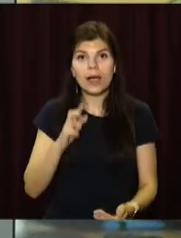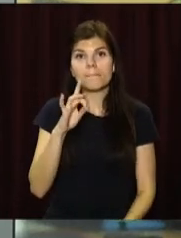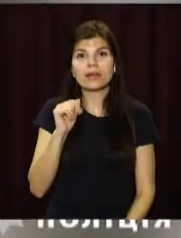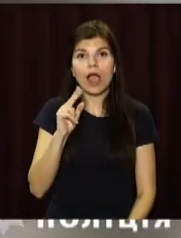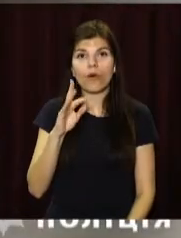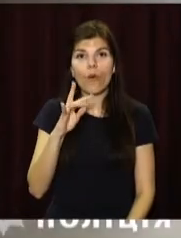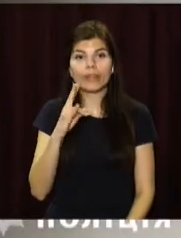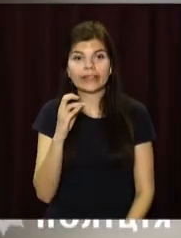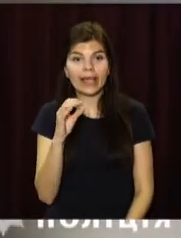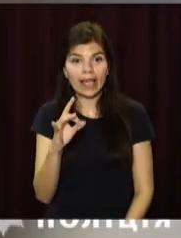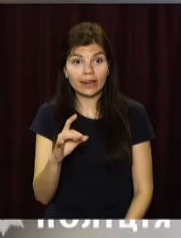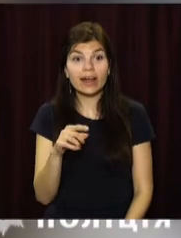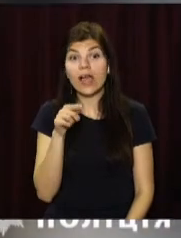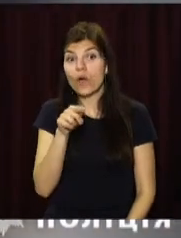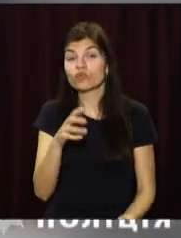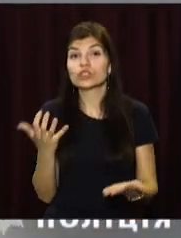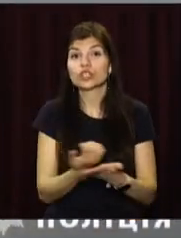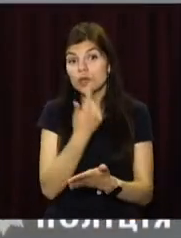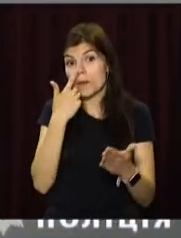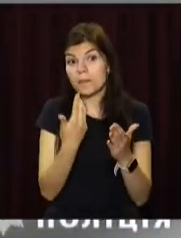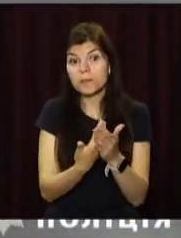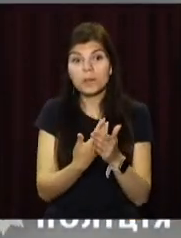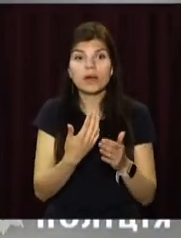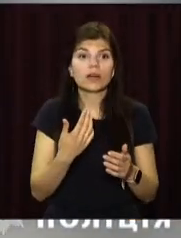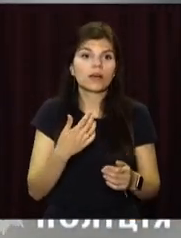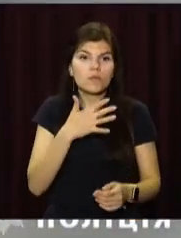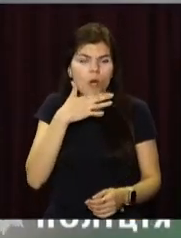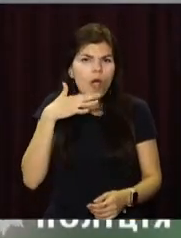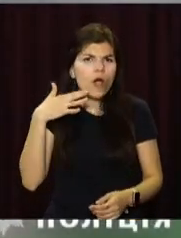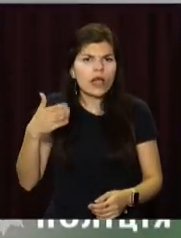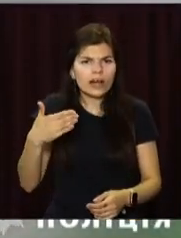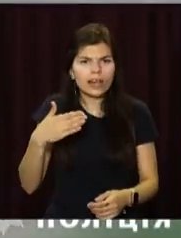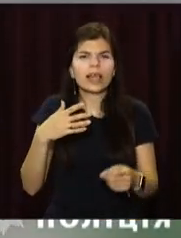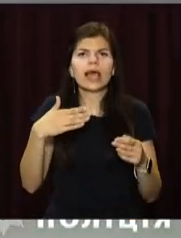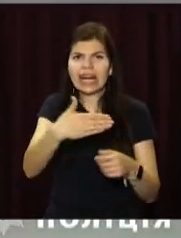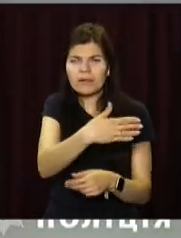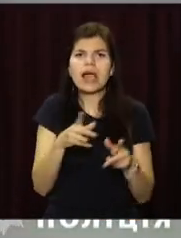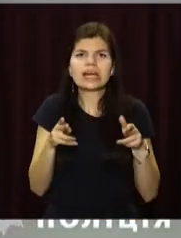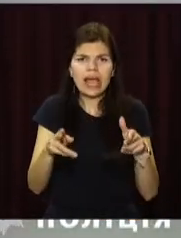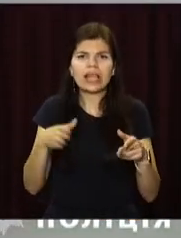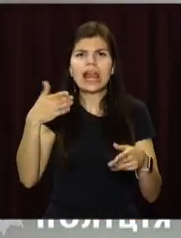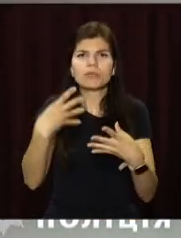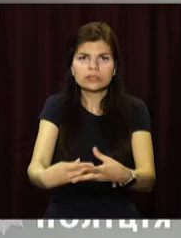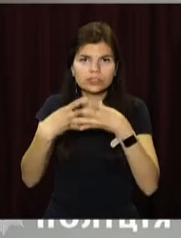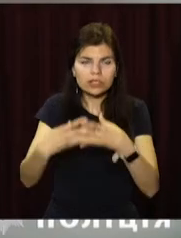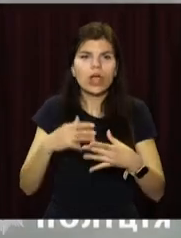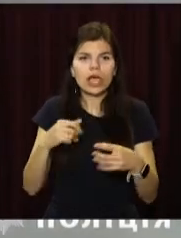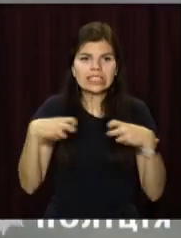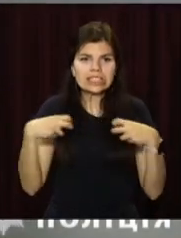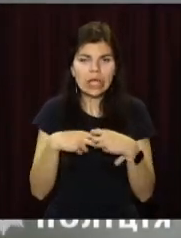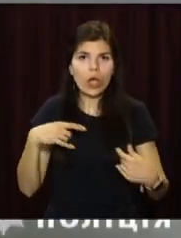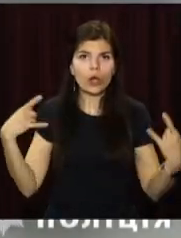двоє нікопольчан. У них знайшли майже півсотні кілограмів риби та раків, а також рибальські сітки та гумові